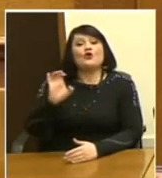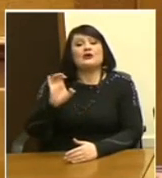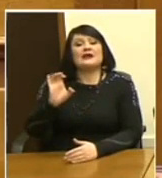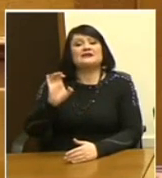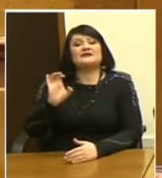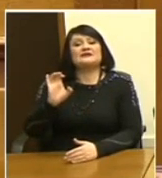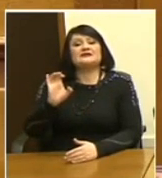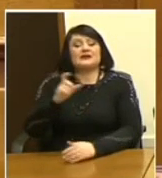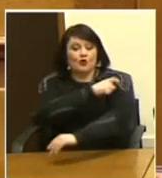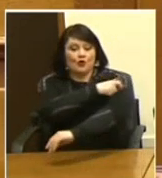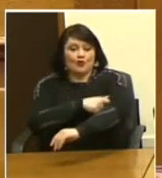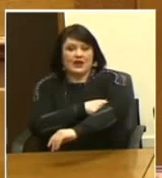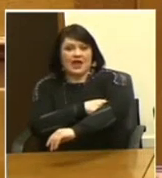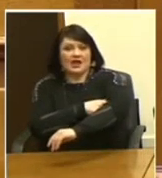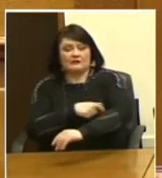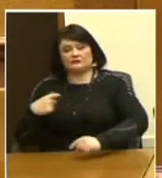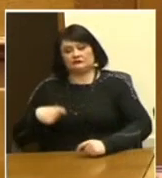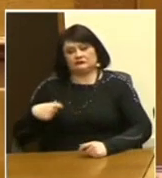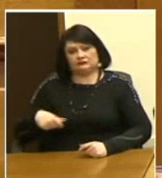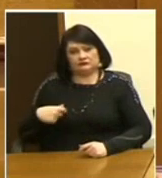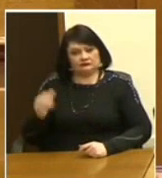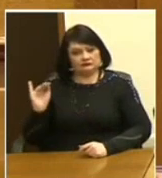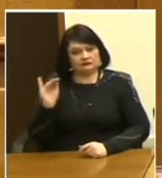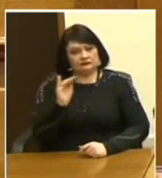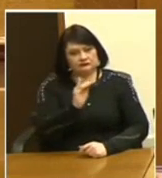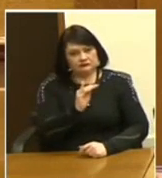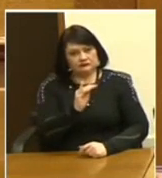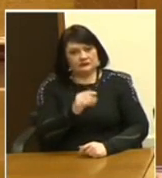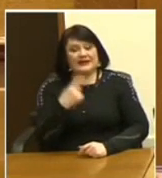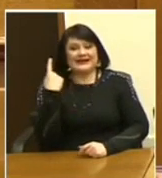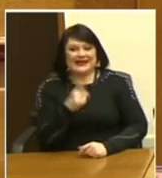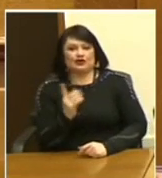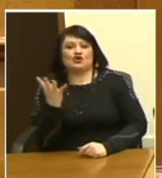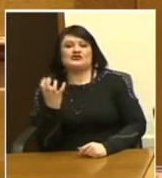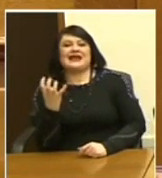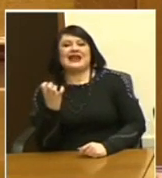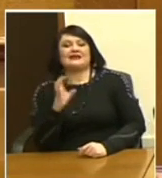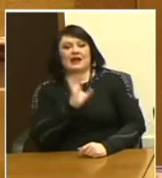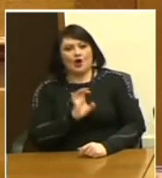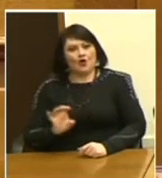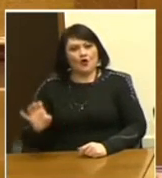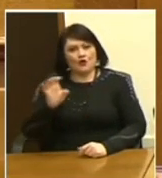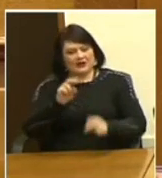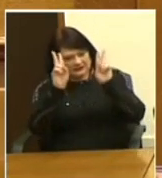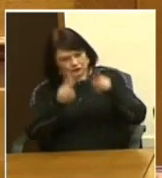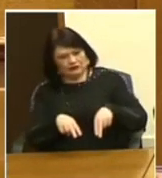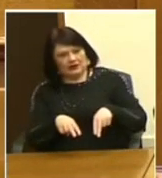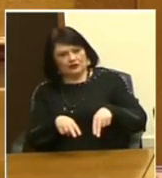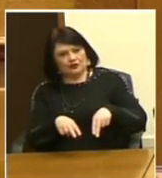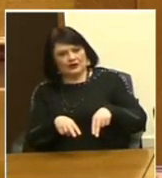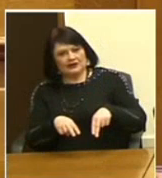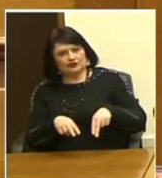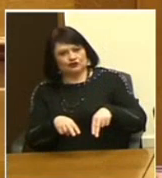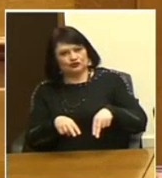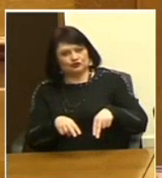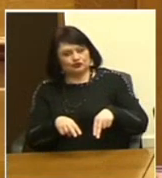Οργανισμού Ηνωμένων Εθνών, σε όλους τους οργανισμούς και στις 140 περίπου χώρες οι οποίες τις αναγνωρίζουν, την αναγνωρίζουν σήμερα